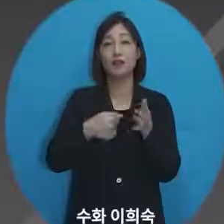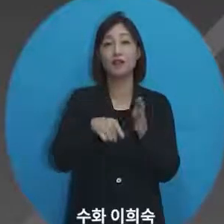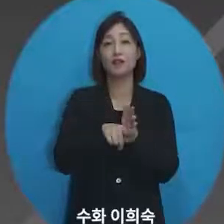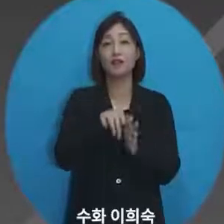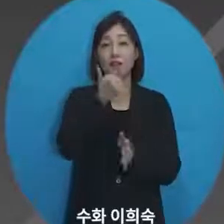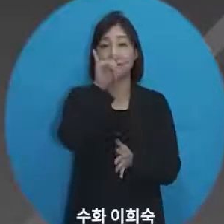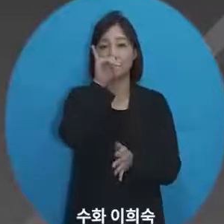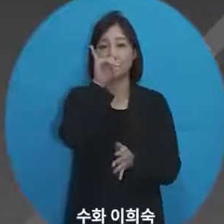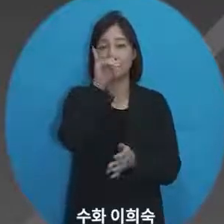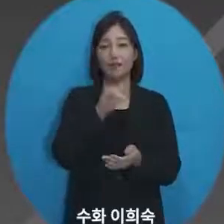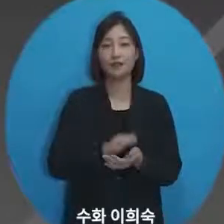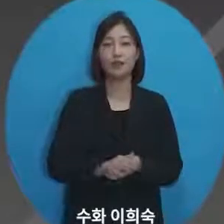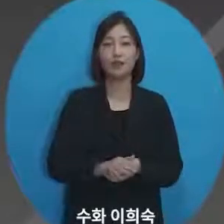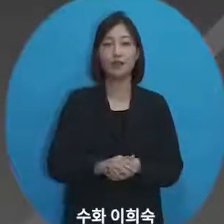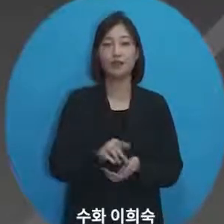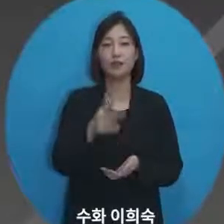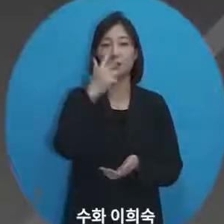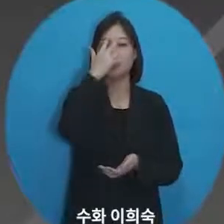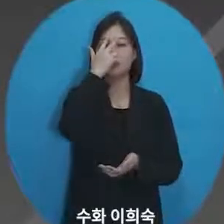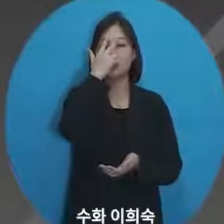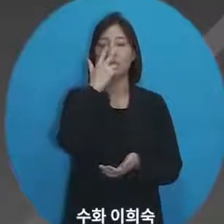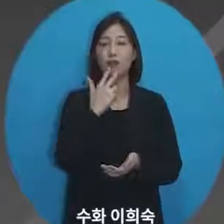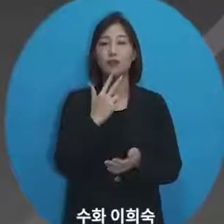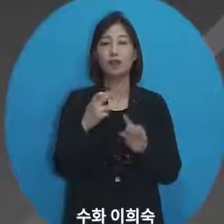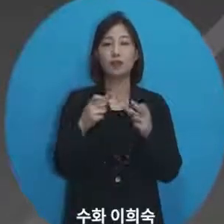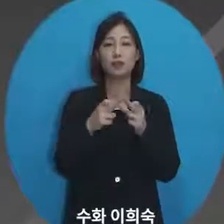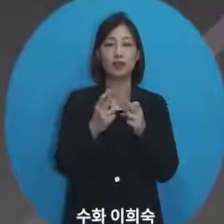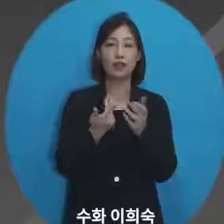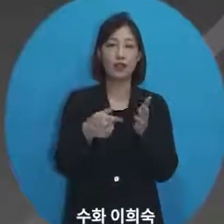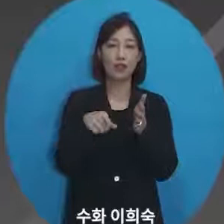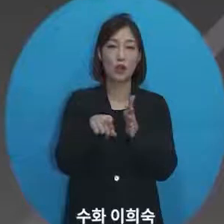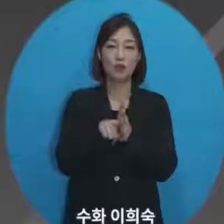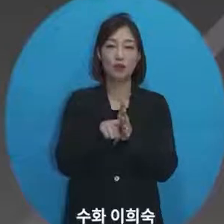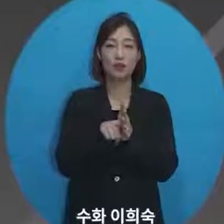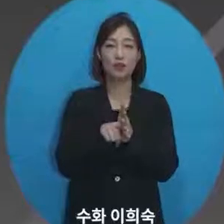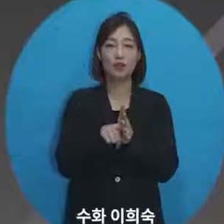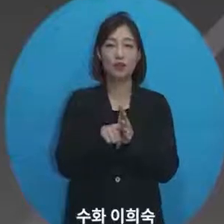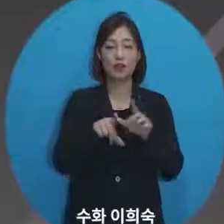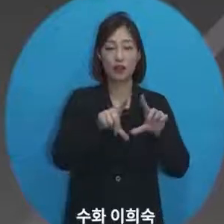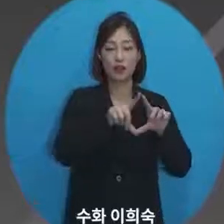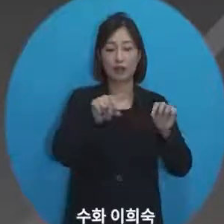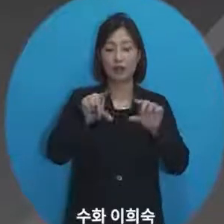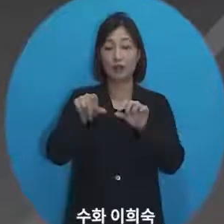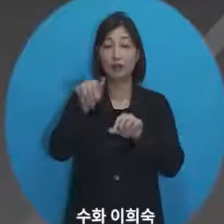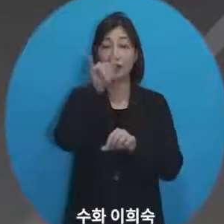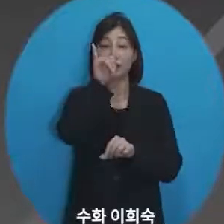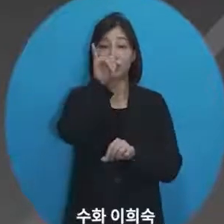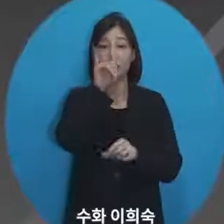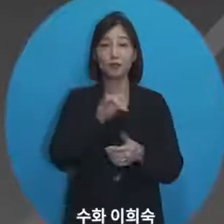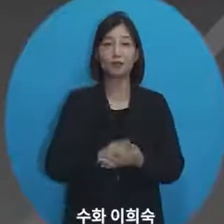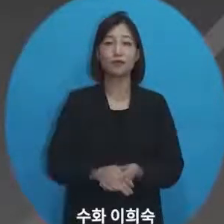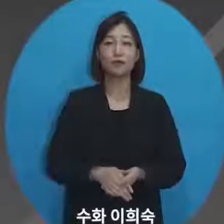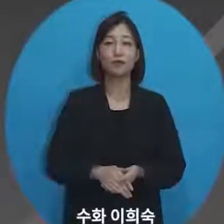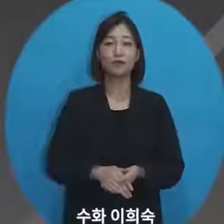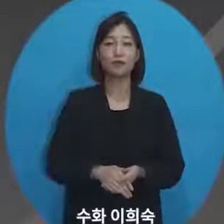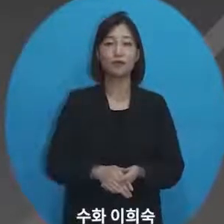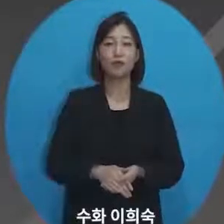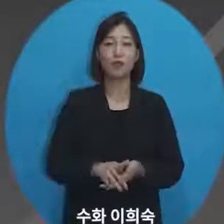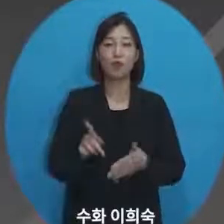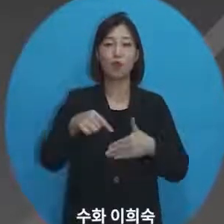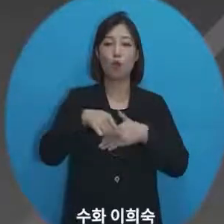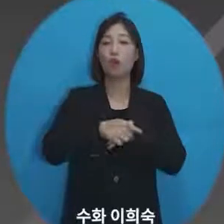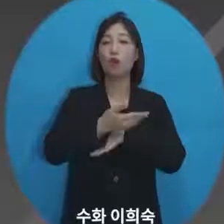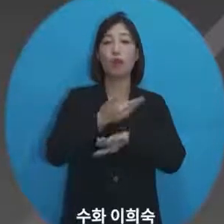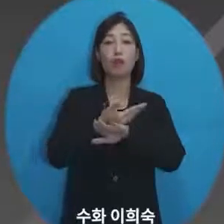통행에 방향을 유도할 수 있는 부분에 대해서 우리가 시각장애인 유도 블럭, 선형 블럭을 이제 많이 설치를 하게 되는